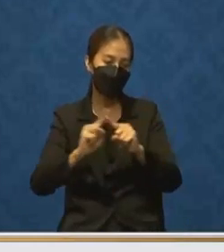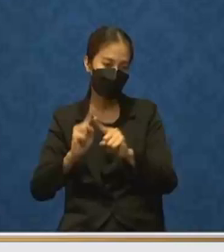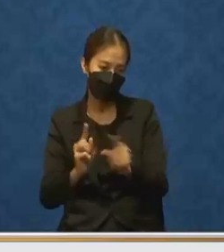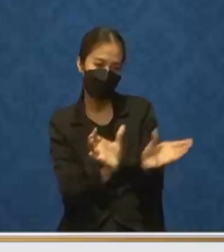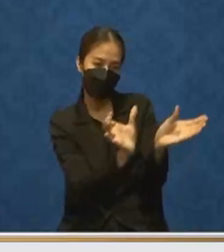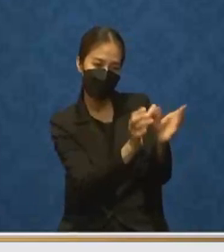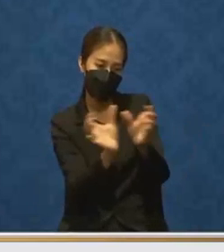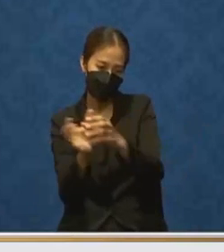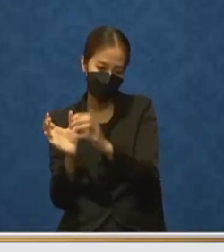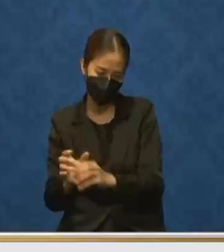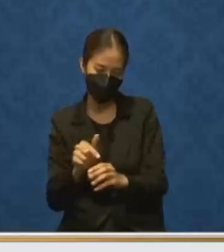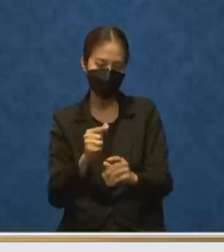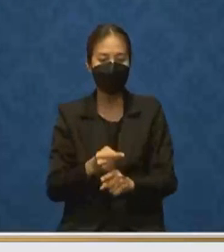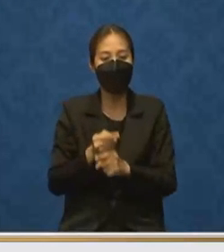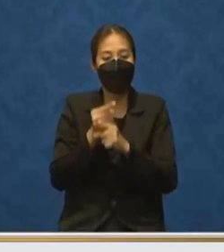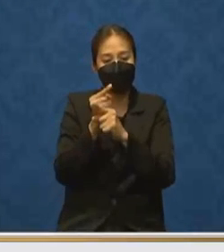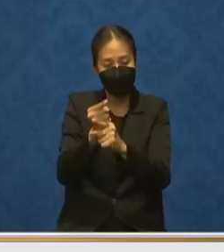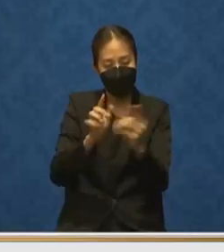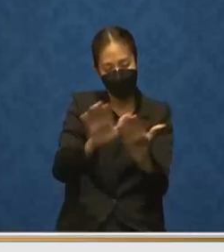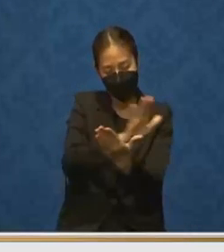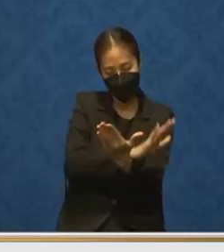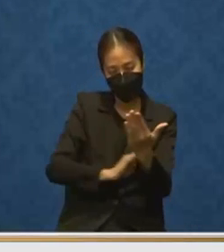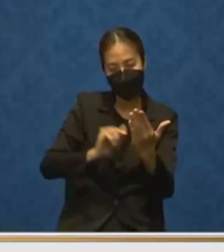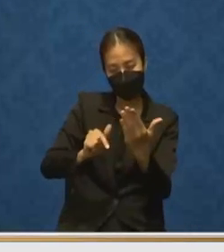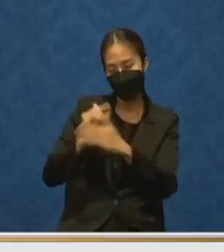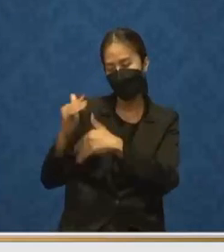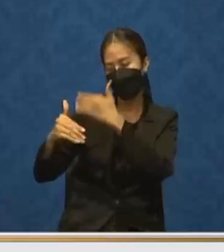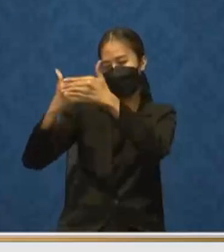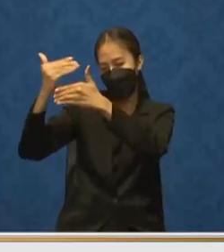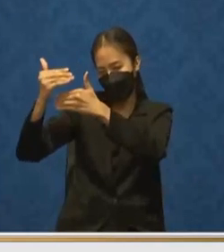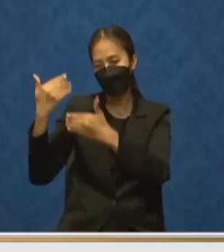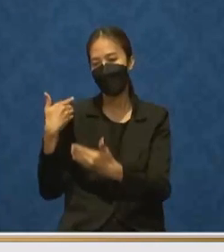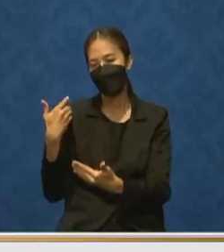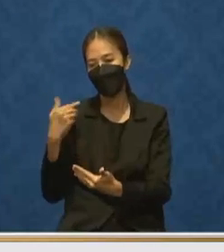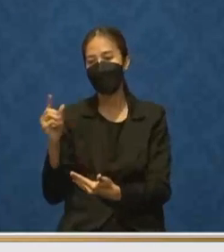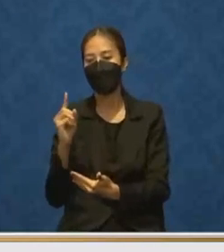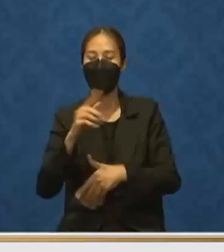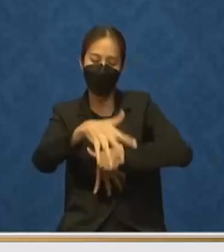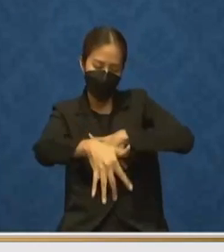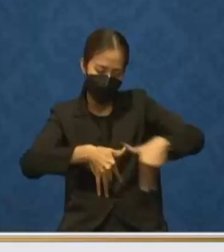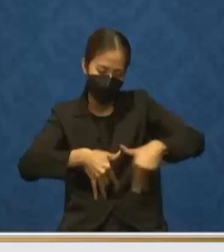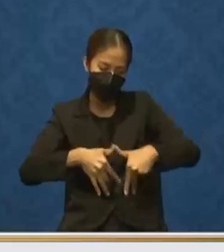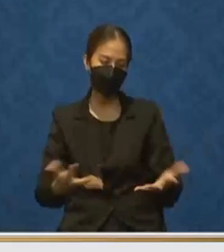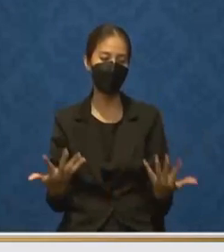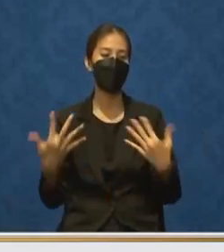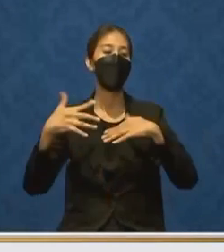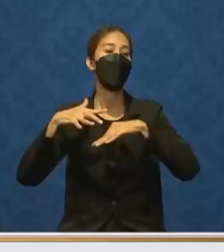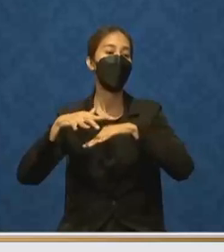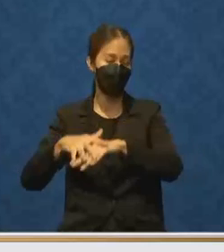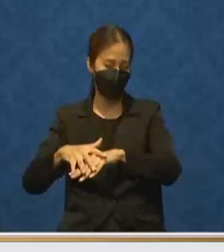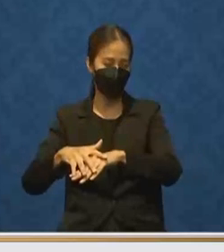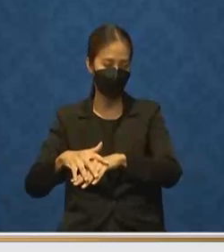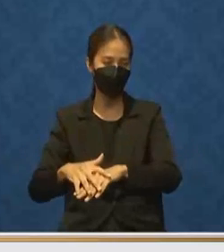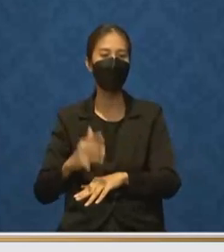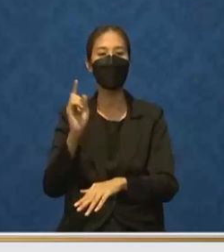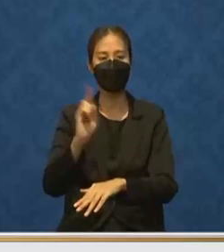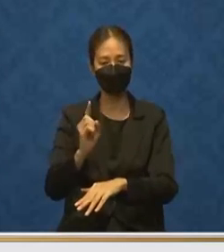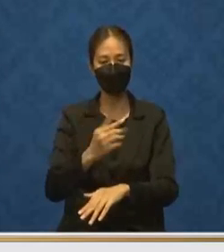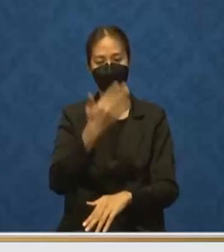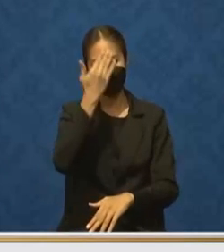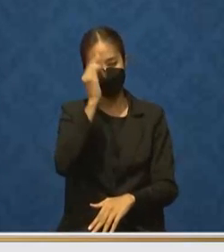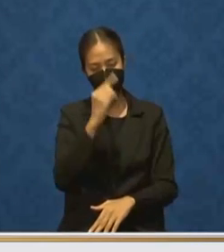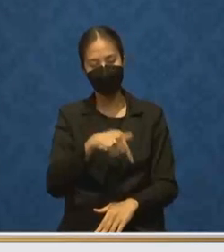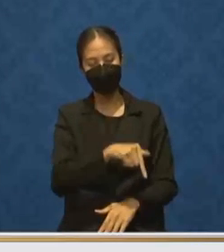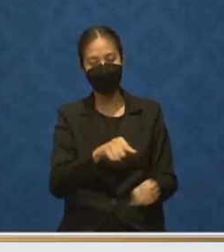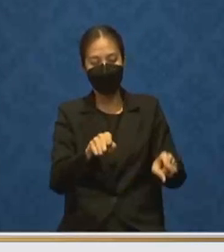การพัฒนาของประเทศโดยให้ความสำคัญกับกระบวนการมีส่วนร่วมของประชาชนเพื่อให้สามารถตอบสนองความต้องการและ